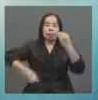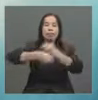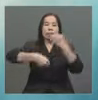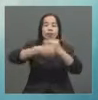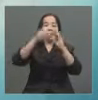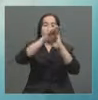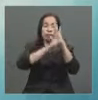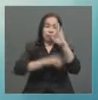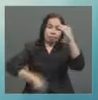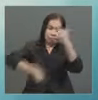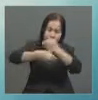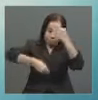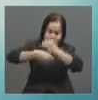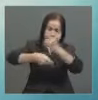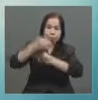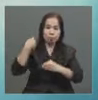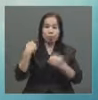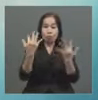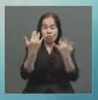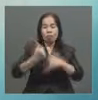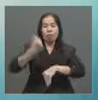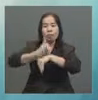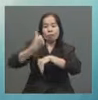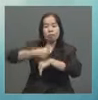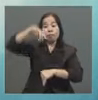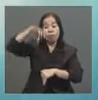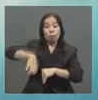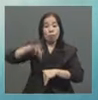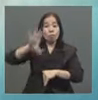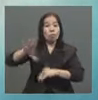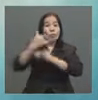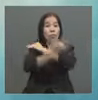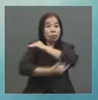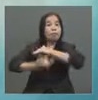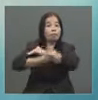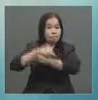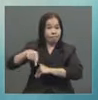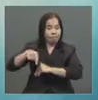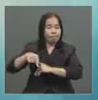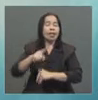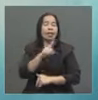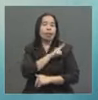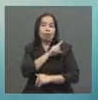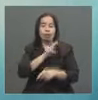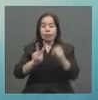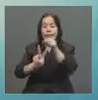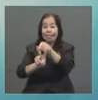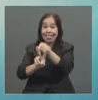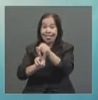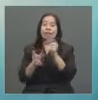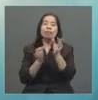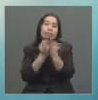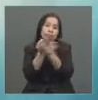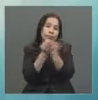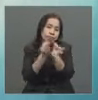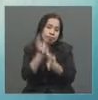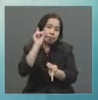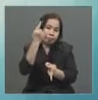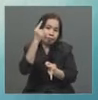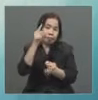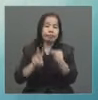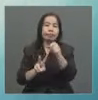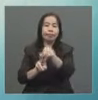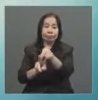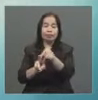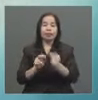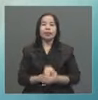างท่านอธิบดีกรมสารนิเทศของทางกระทรวงการต่างประเทศจะมาขยายความตรงนี้ให้กับเราเพิ่ม